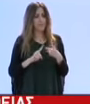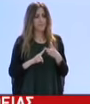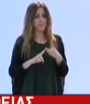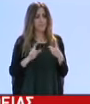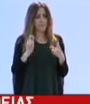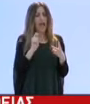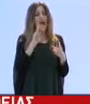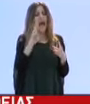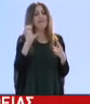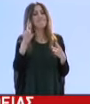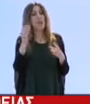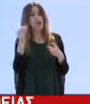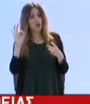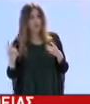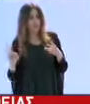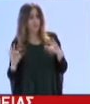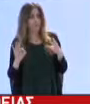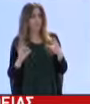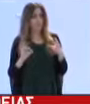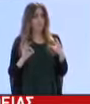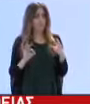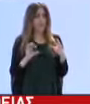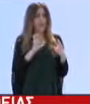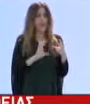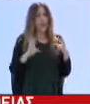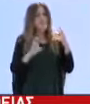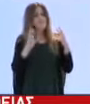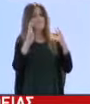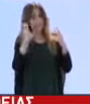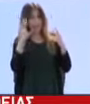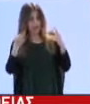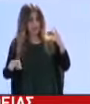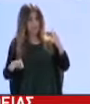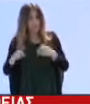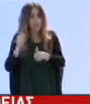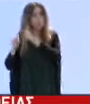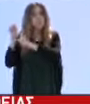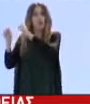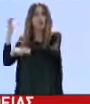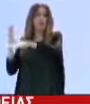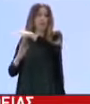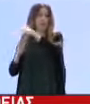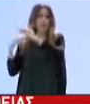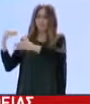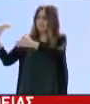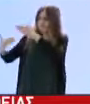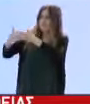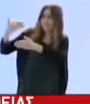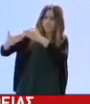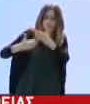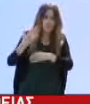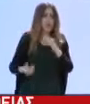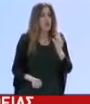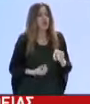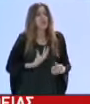το δυναμικό Μιλτιάδη Έβερτ. Και βέβαια θέλω να μνημονεύσω ξεχωριστά το Βαγγέλη